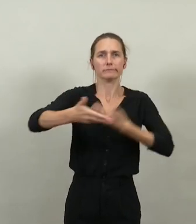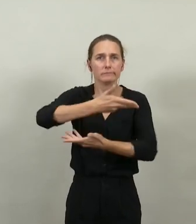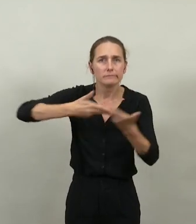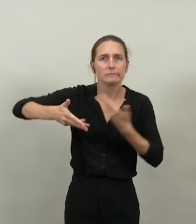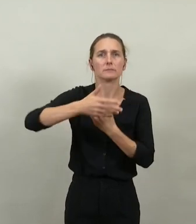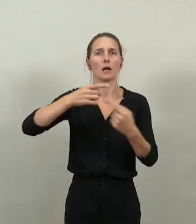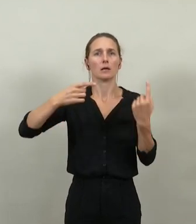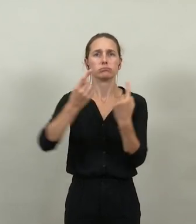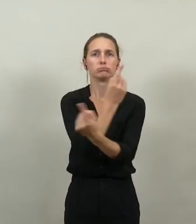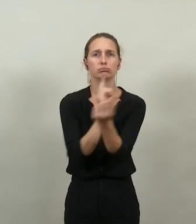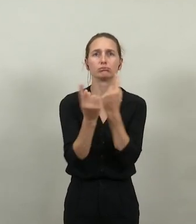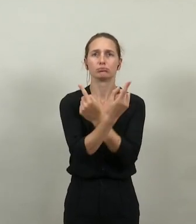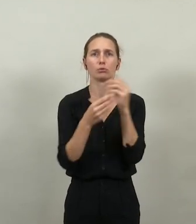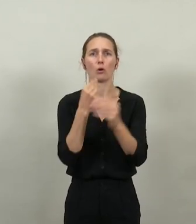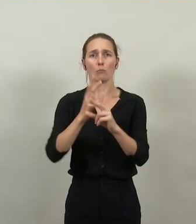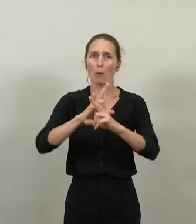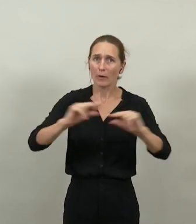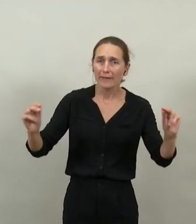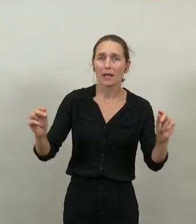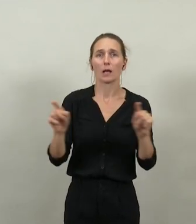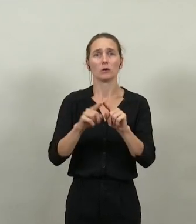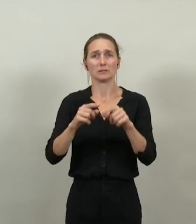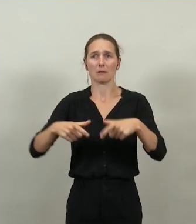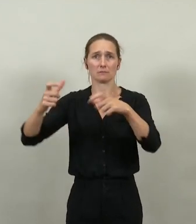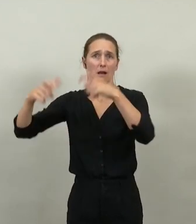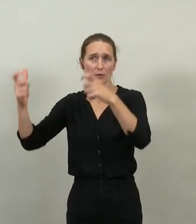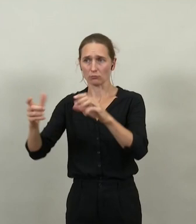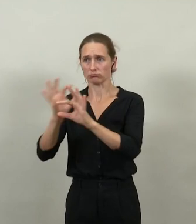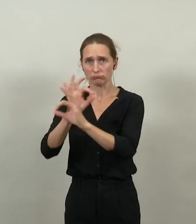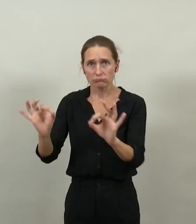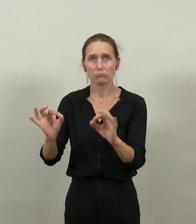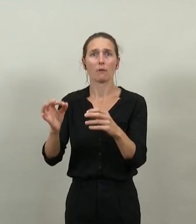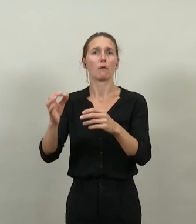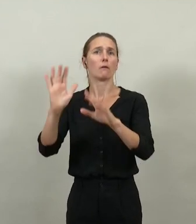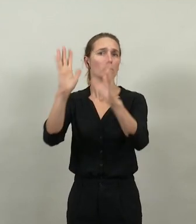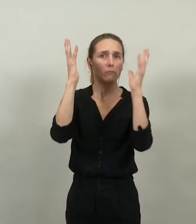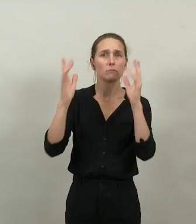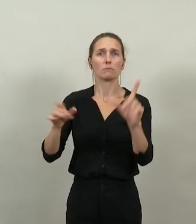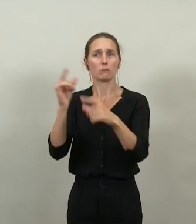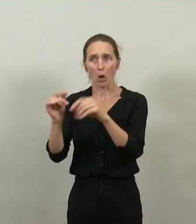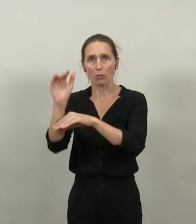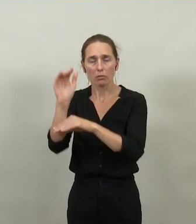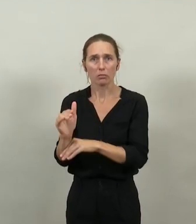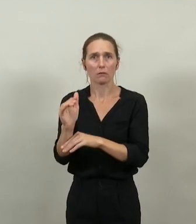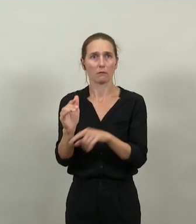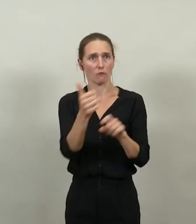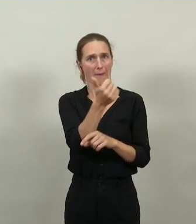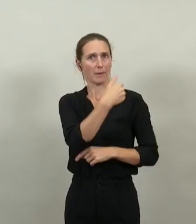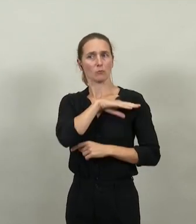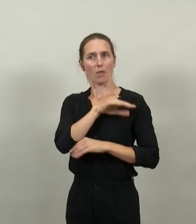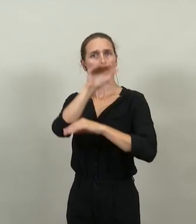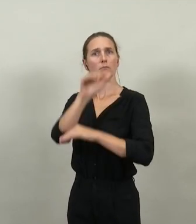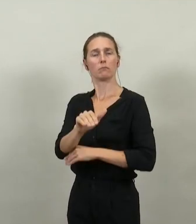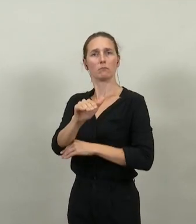personnes ainsi que le maintien en bon état des installation des ouvrages et plantations regardez au vu de cet arrêté la